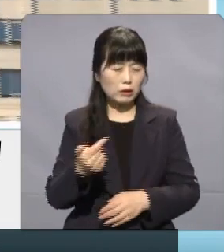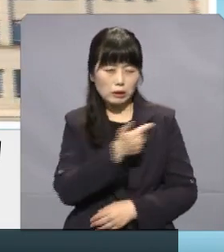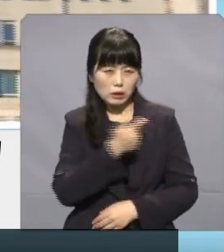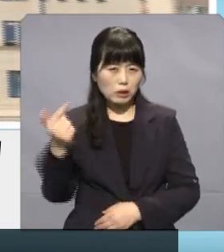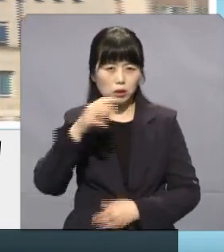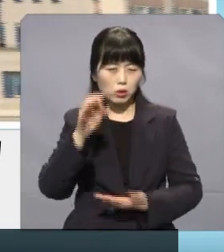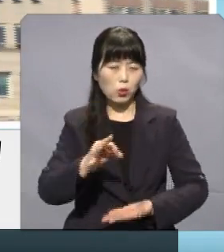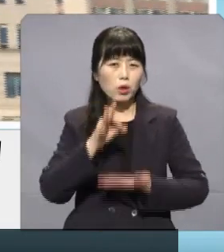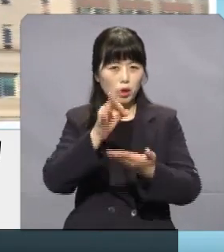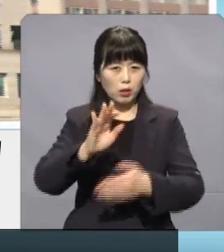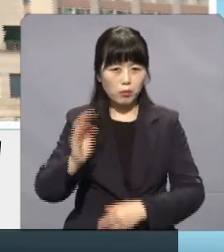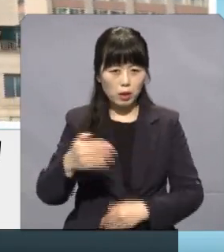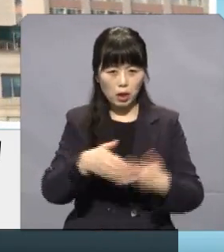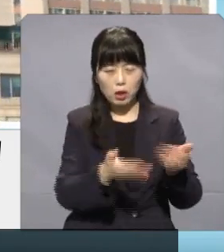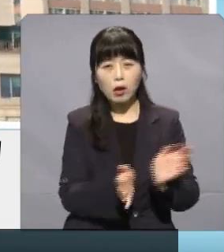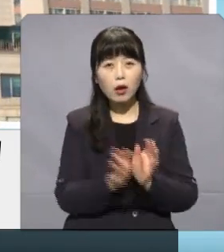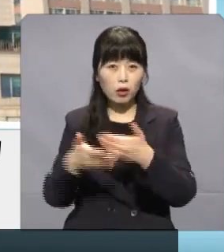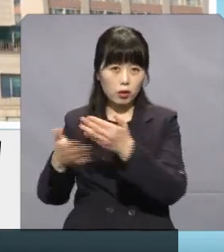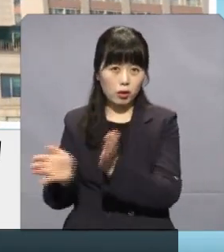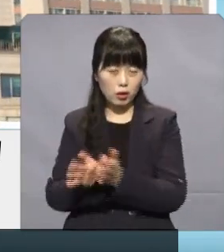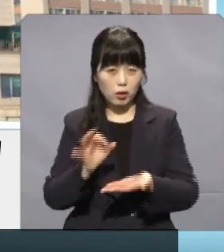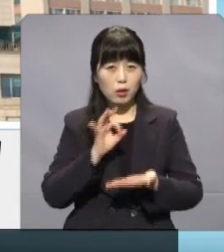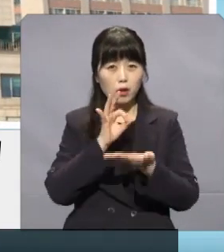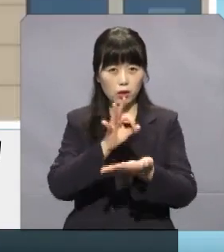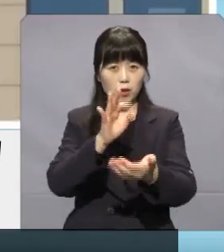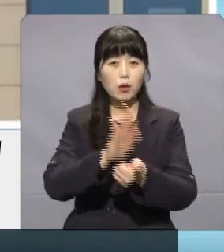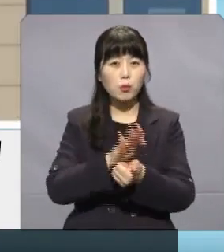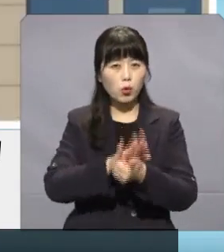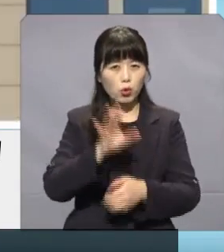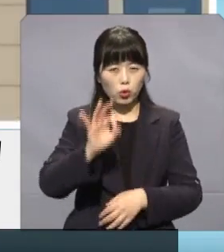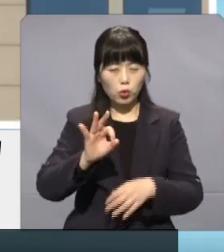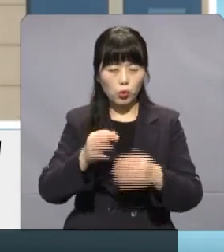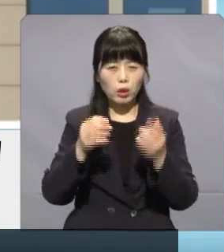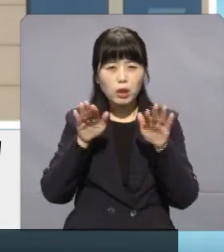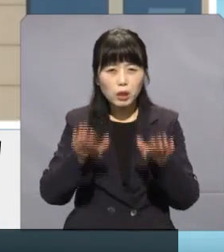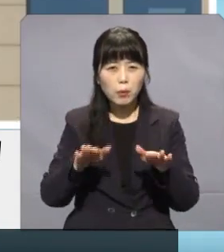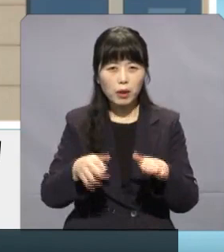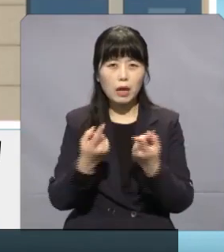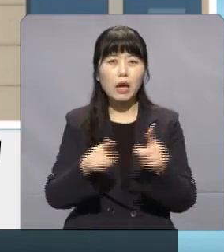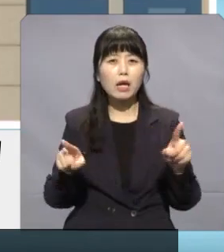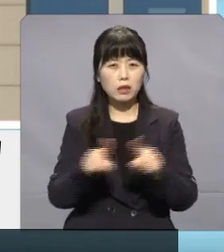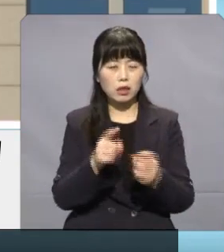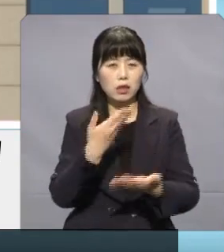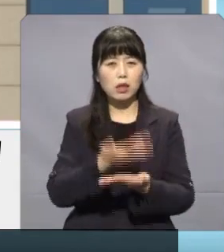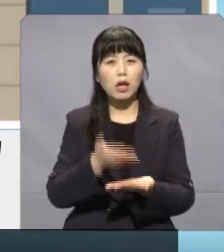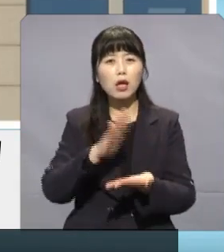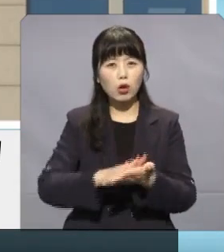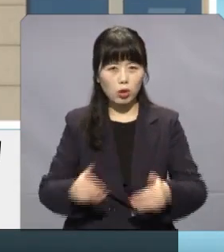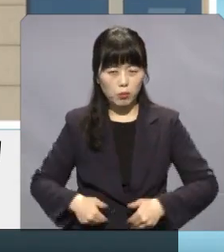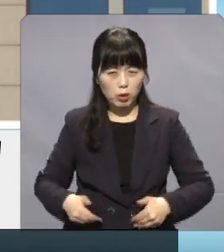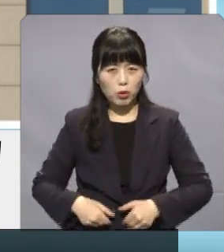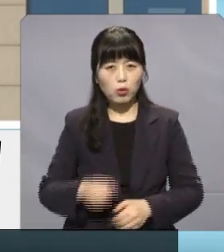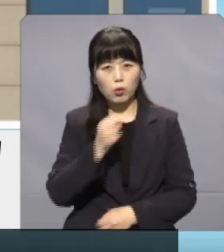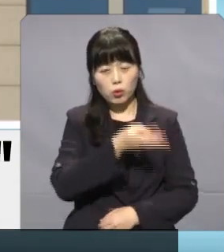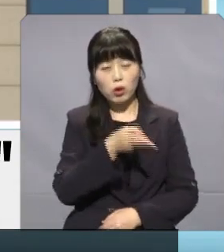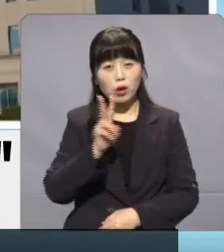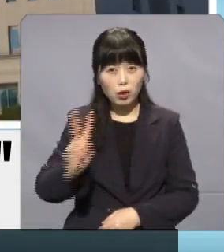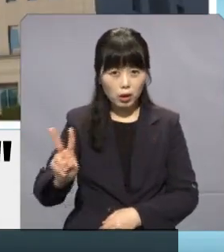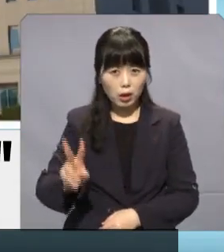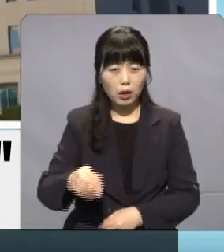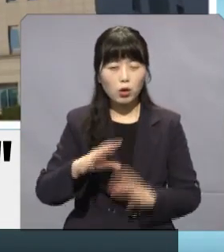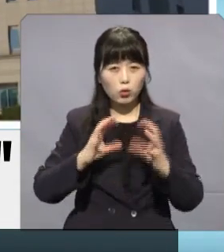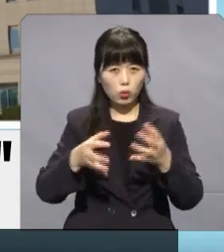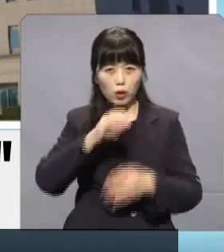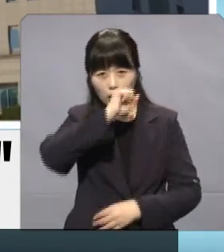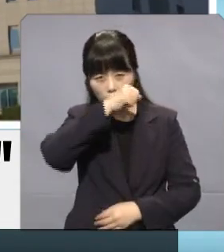돈이 지급되는데 정당의 지급되는 보조금도 이번 첨에 같이 한번 기억을 했으면 좋겠습니다 그래서 얼마 전에 지금 여야가이